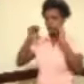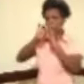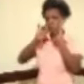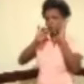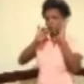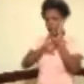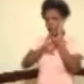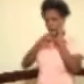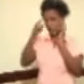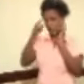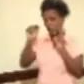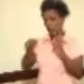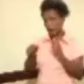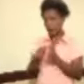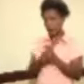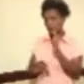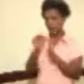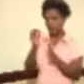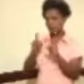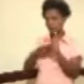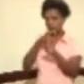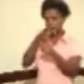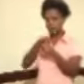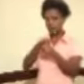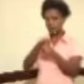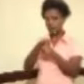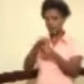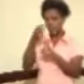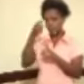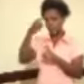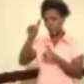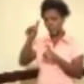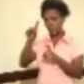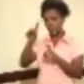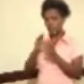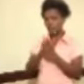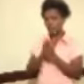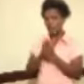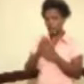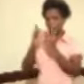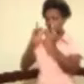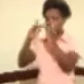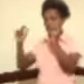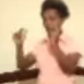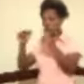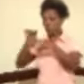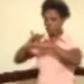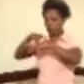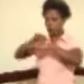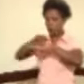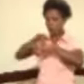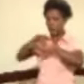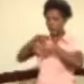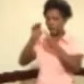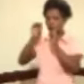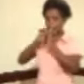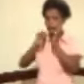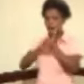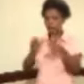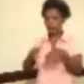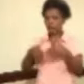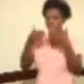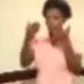exprès, ça qui passe, puisque nous connaissons exactement. De qui ça va parler? On va parler de Kankana, hein? Côté que grand terrain que l'État offre population